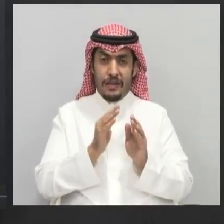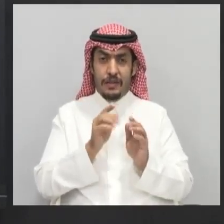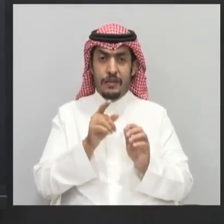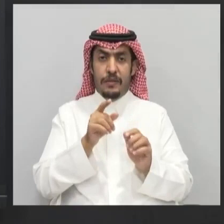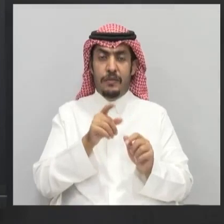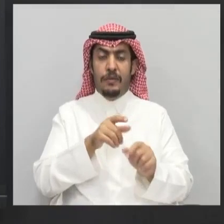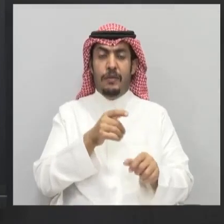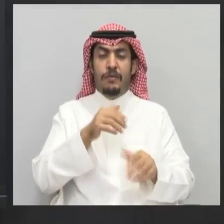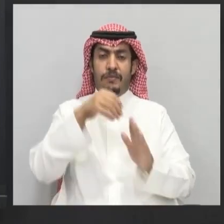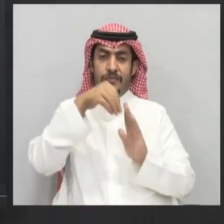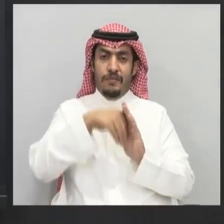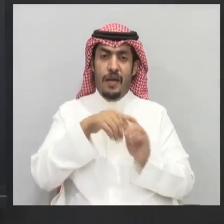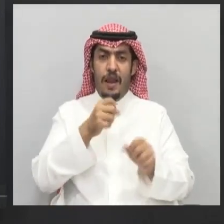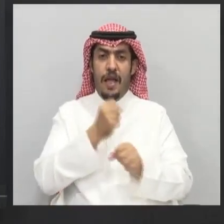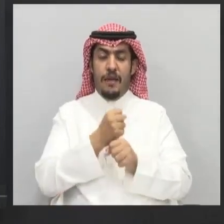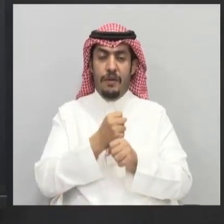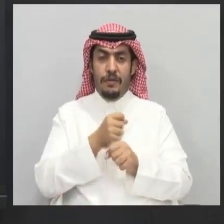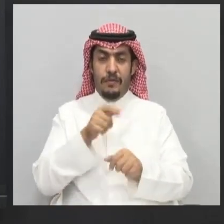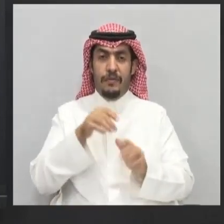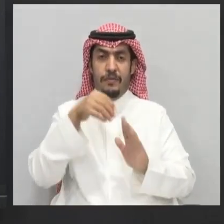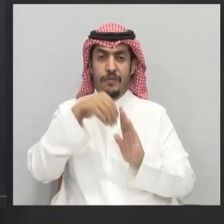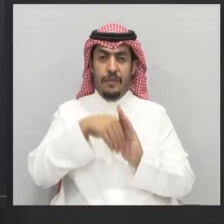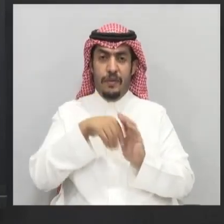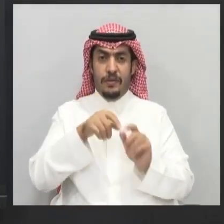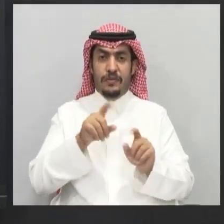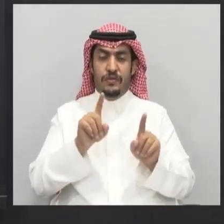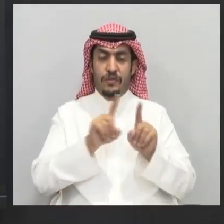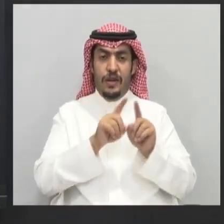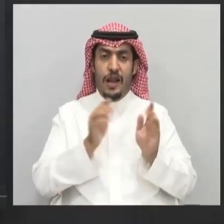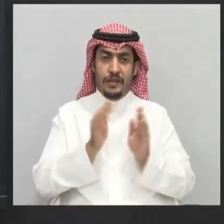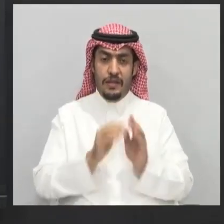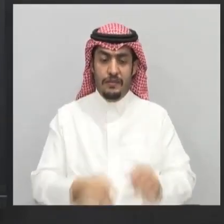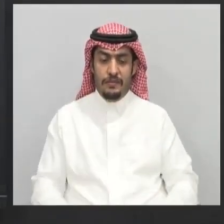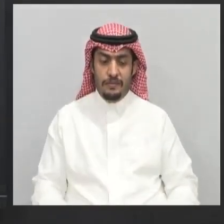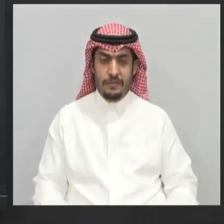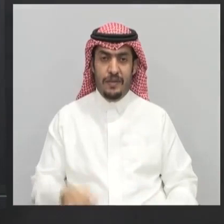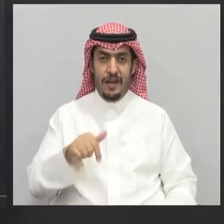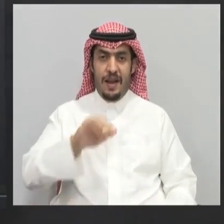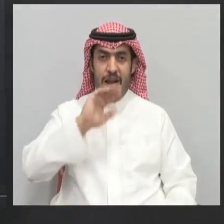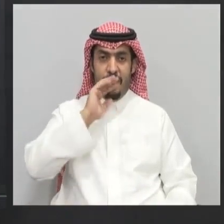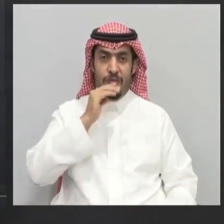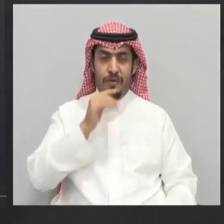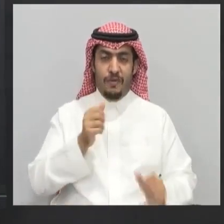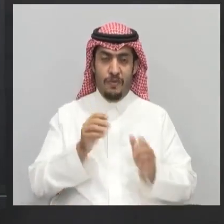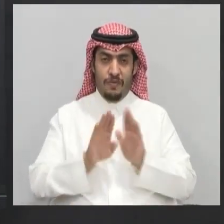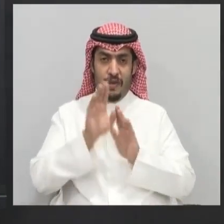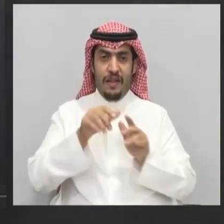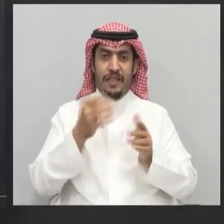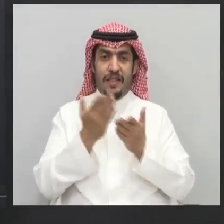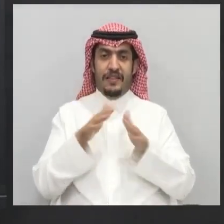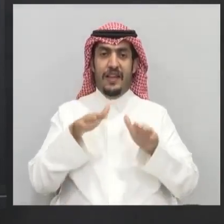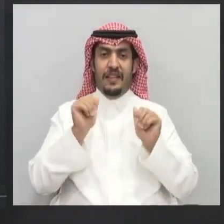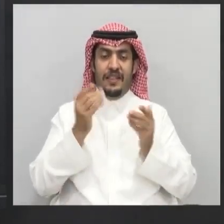يحبط هذا العمل الذي وقع فيه الشرك الاصغر بهذا نقوم بحمد الله وتوفيقه قد